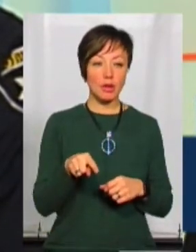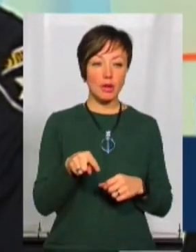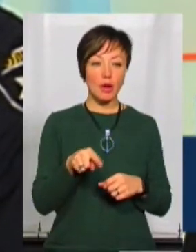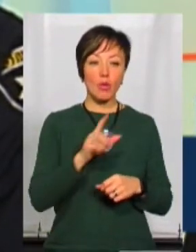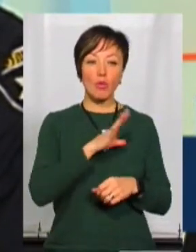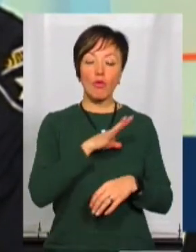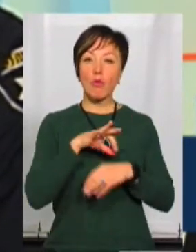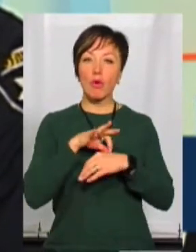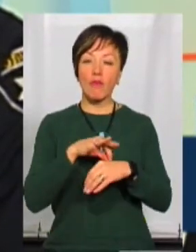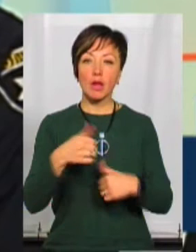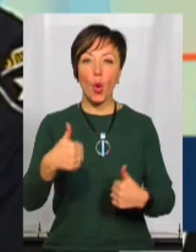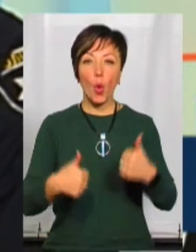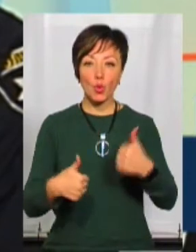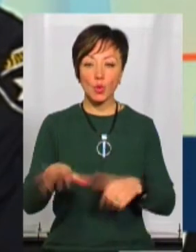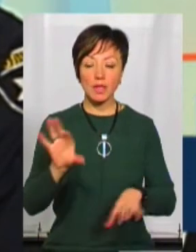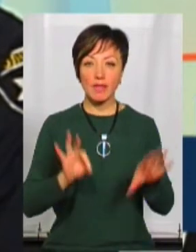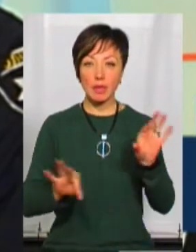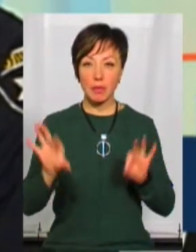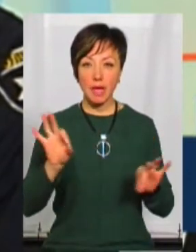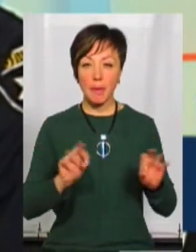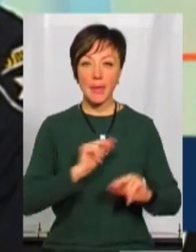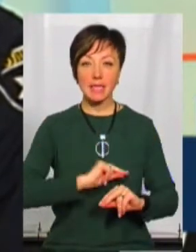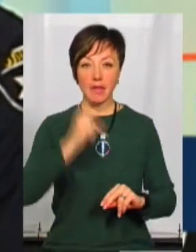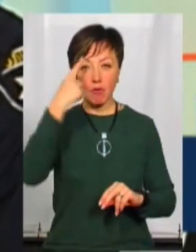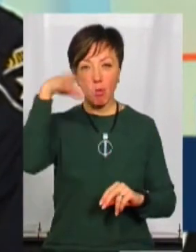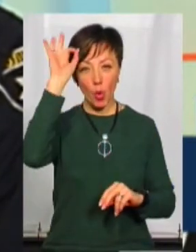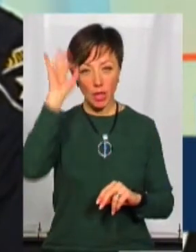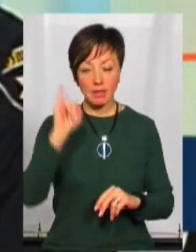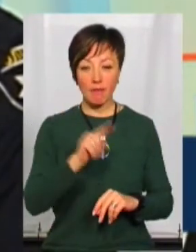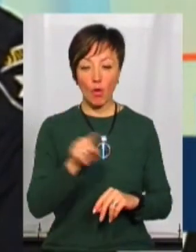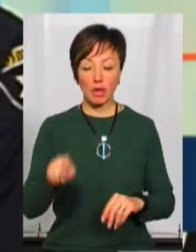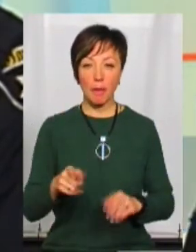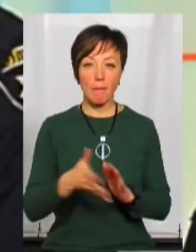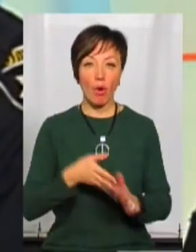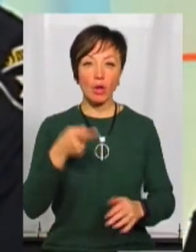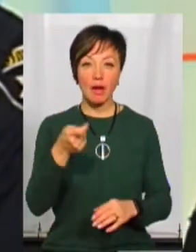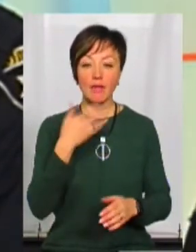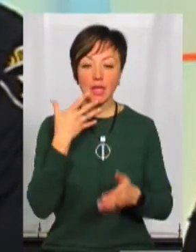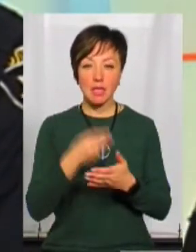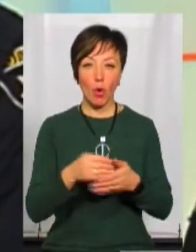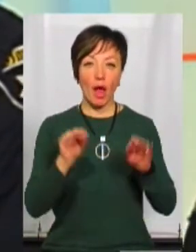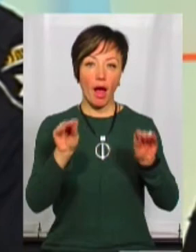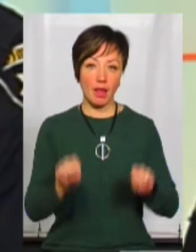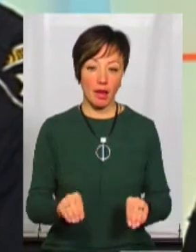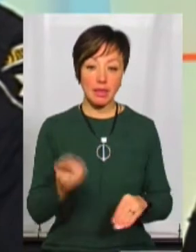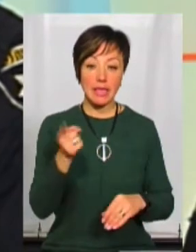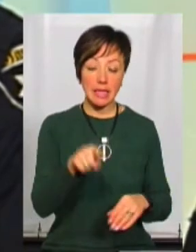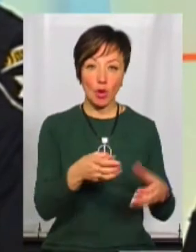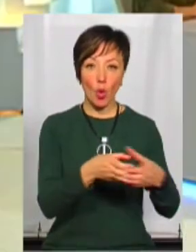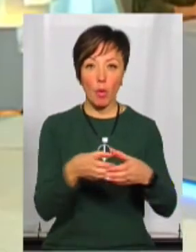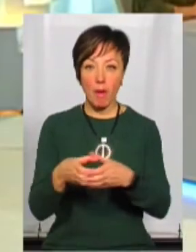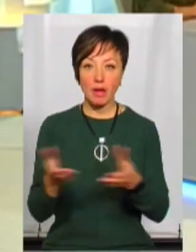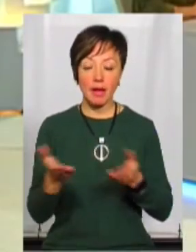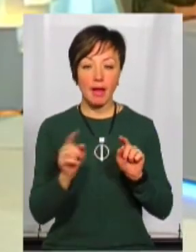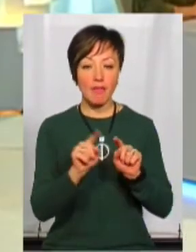був проведений конкурсний відбір працівників поліції, і вони подавали свої анкети на ті громади, які